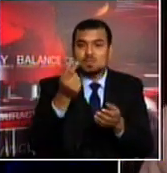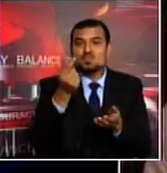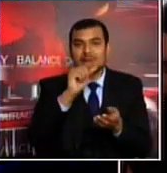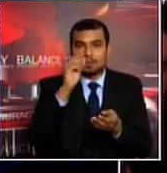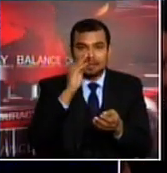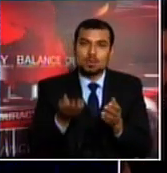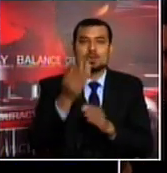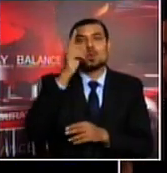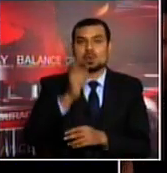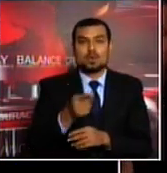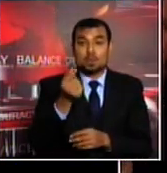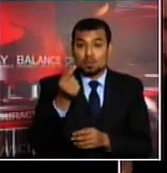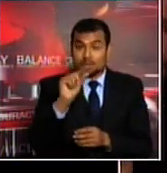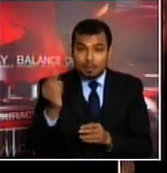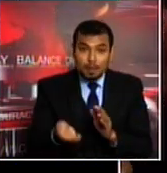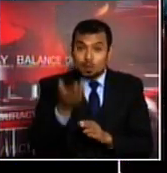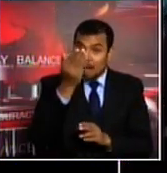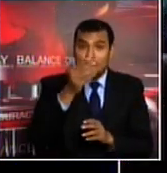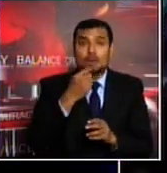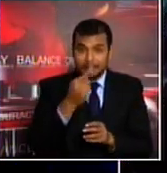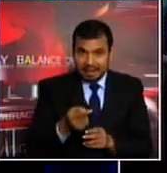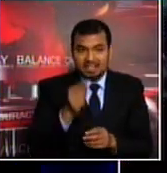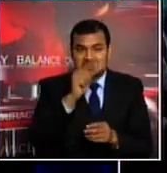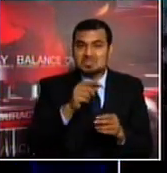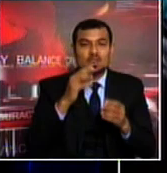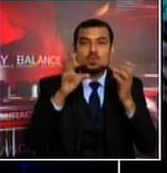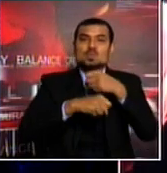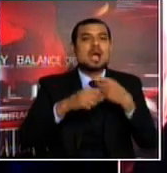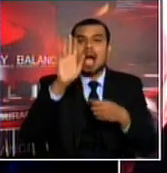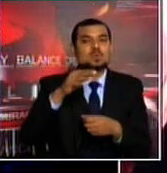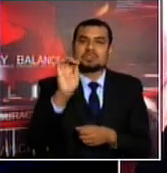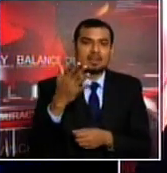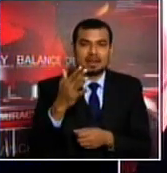गरेका छन्। मुद्दा उठान गरे पनि त्यसलाई किनारा नलगाउने